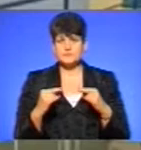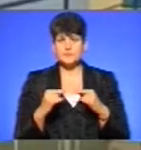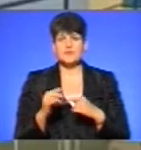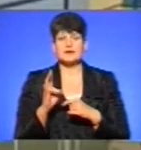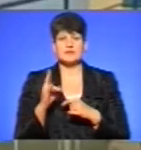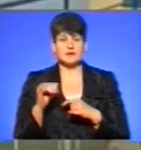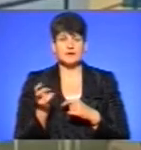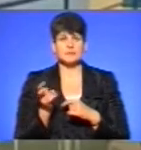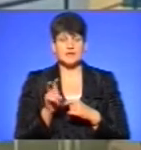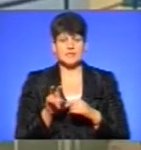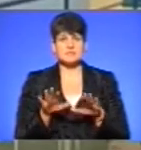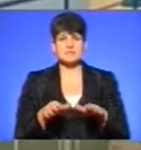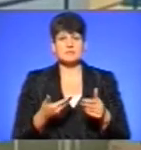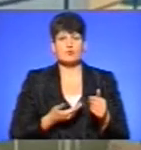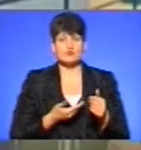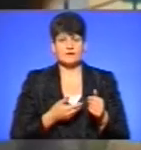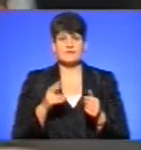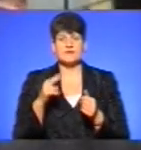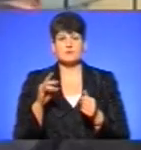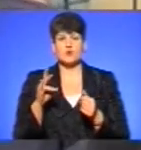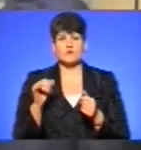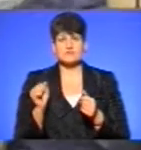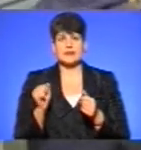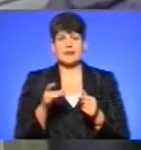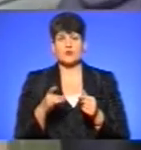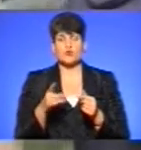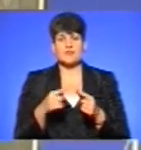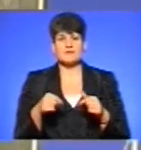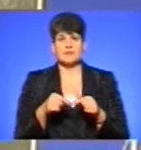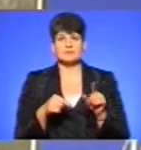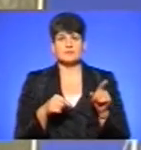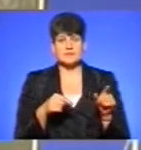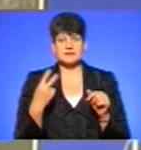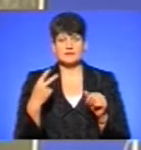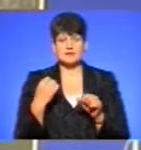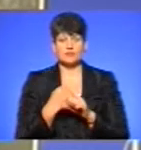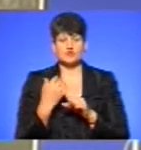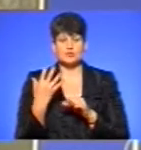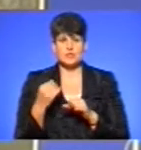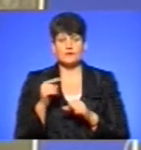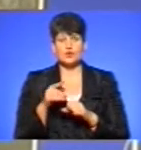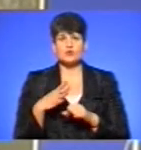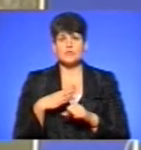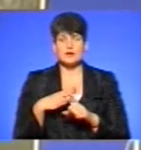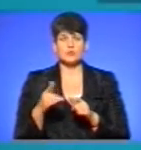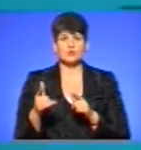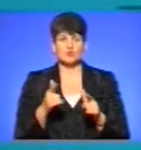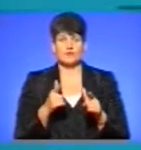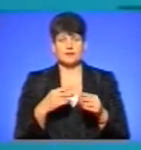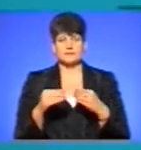по свій за місцем проживання в Дніпровське районне відділення. Там за 20 робочих днів його чекатиме готова